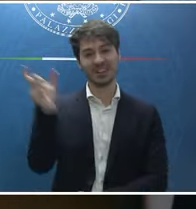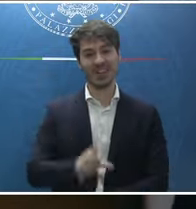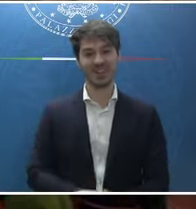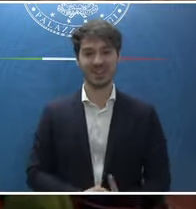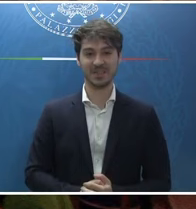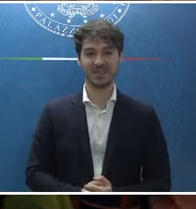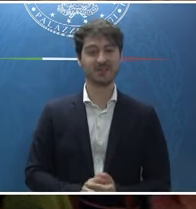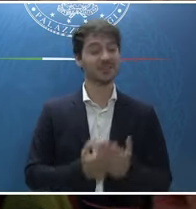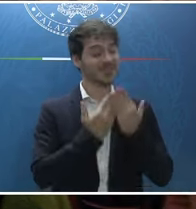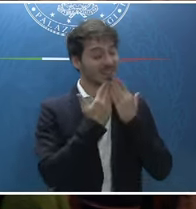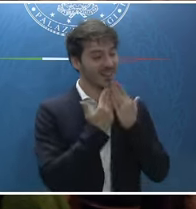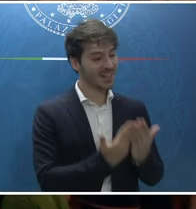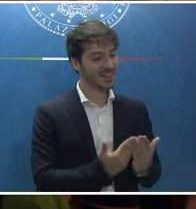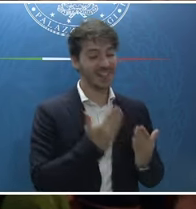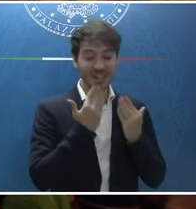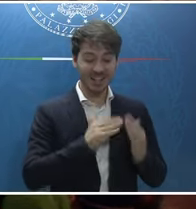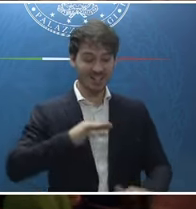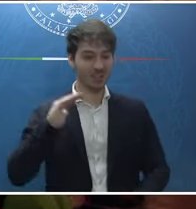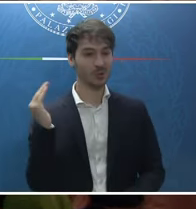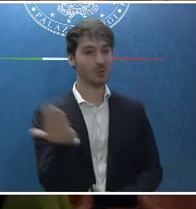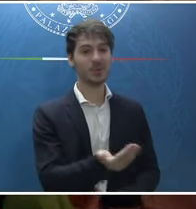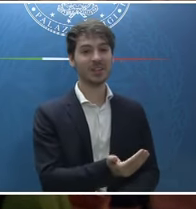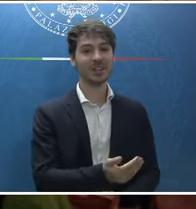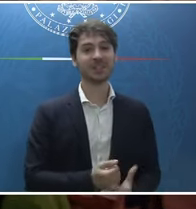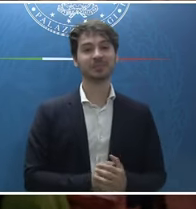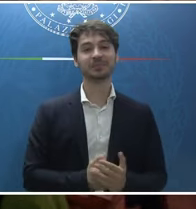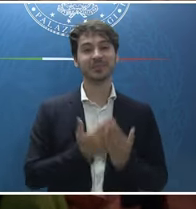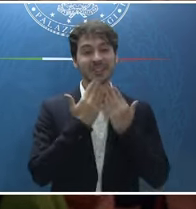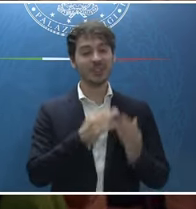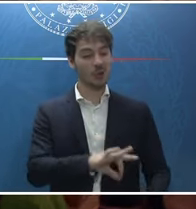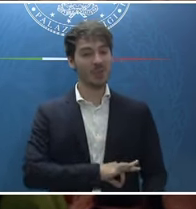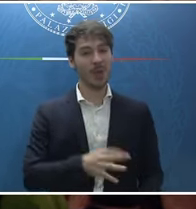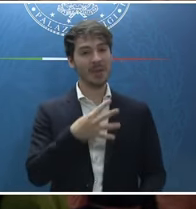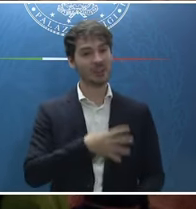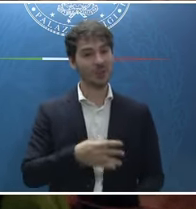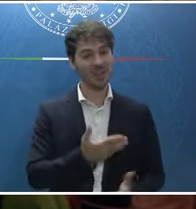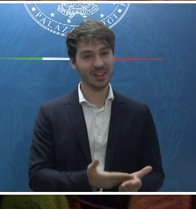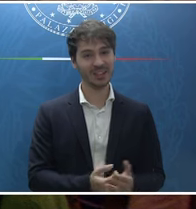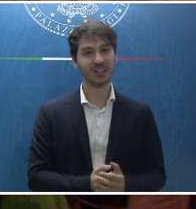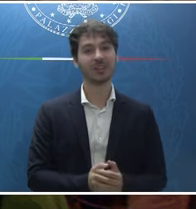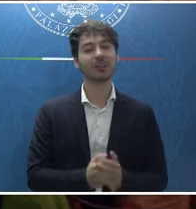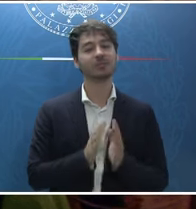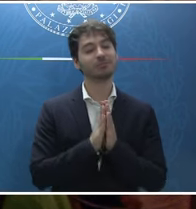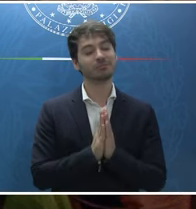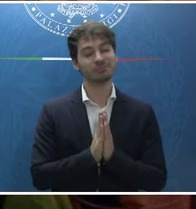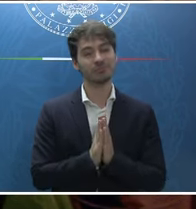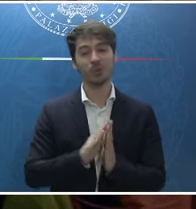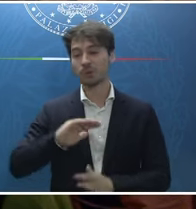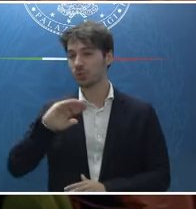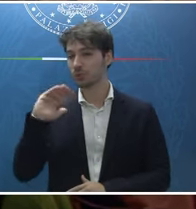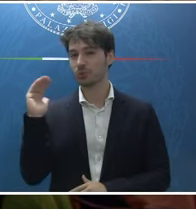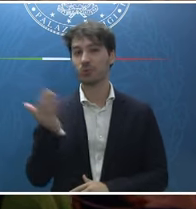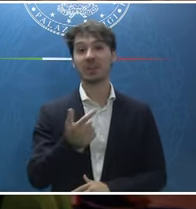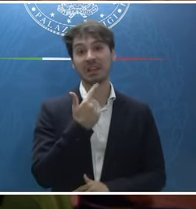Grazie. Allora, grazie a tutti. Grazie, onorevole Mantovano. Vi prego tutti, tutti